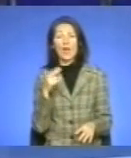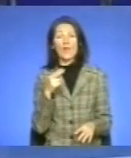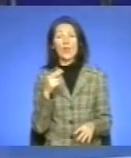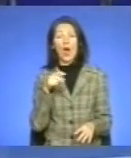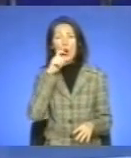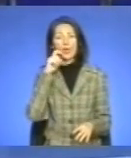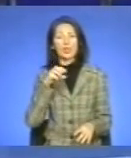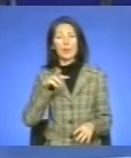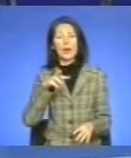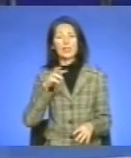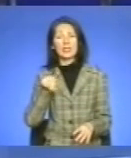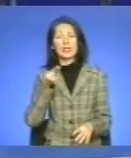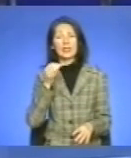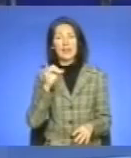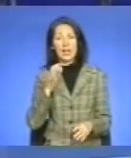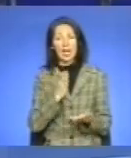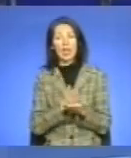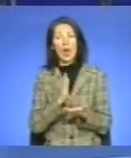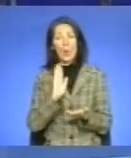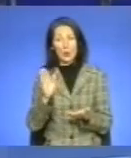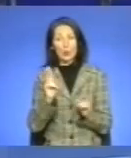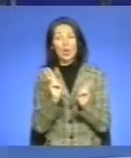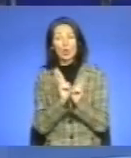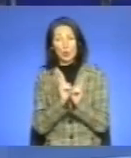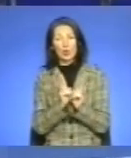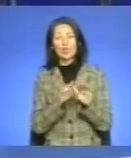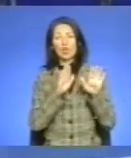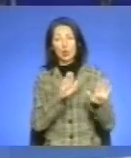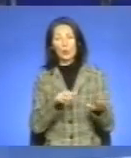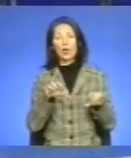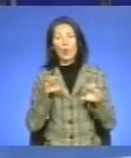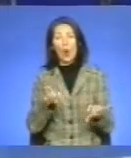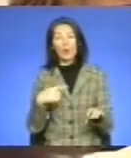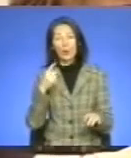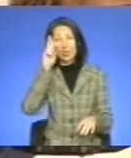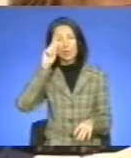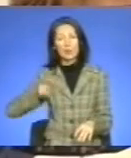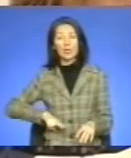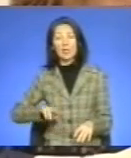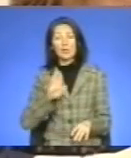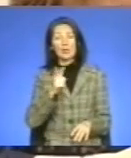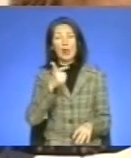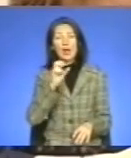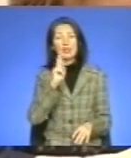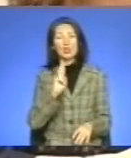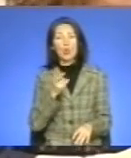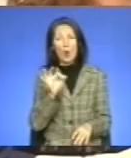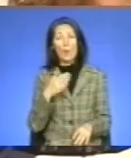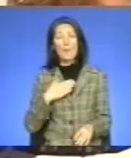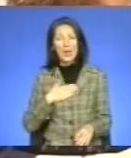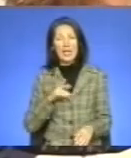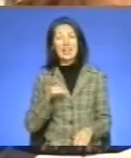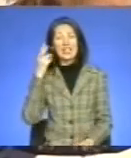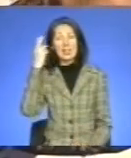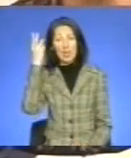Відбулася його зустріч із заступником голови обласної державної адміністрації Василем Гецьком. Ми, як дипломати, які працюють в